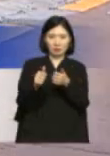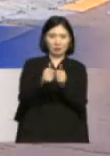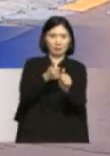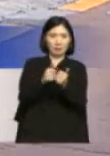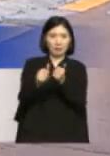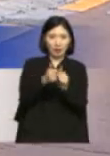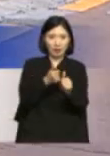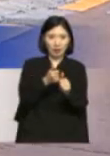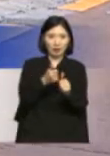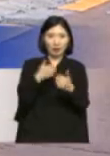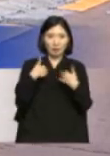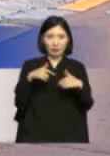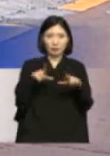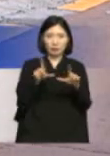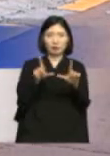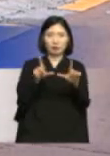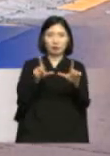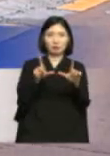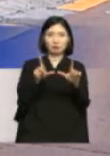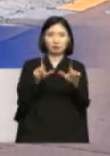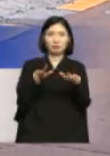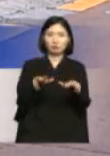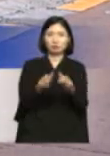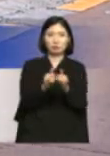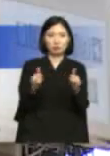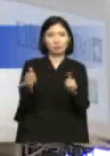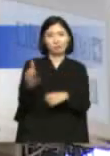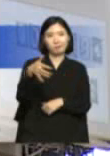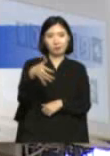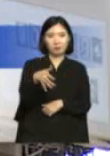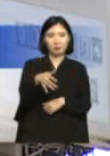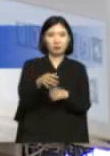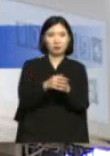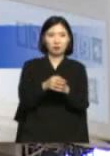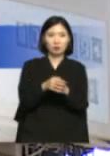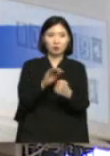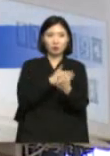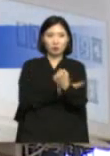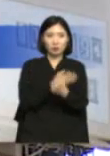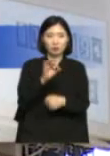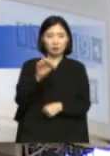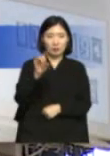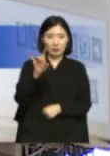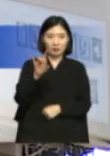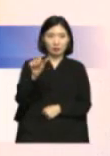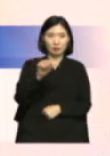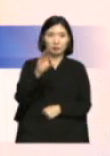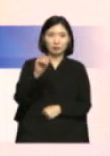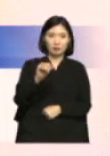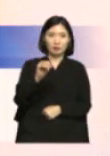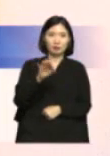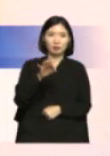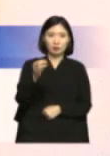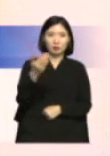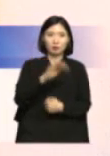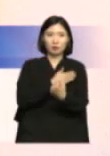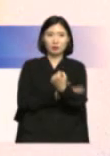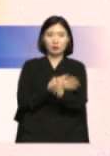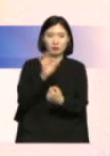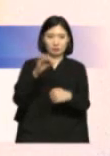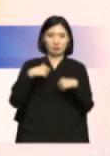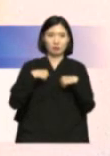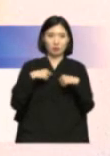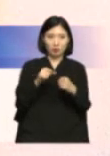지금 명절 때도 사람이 없어요. 한 번 빌면 여기 점포 하나다 보통 권리금이 한 5천만 원씩 뜨는데 지금 권리금은